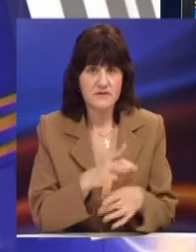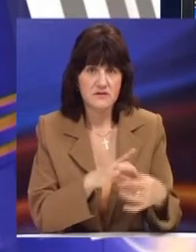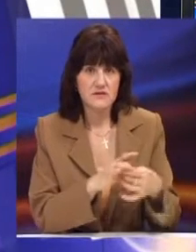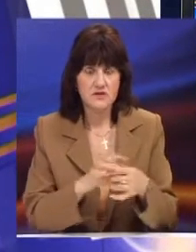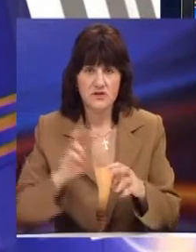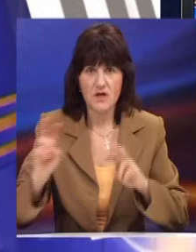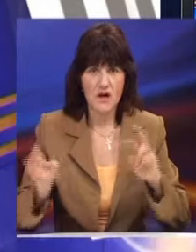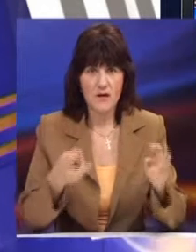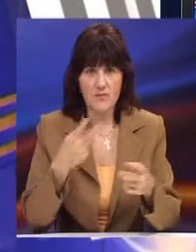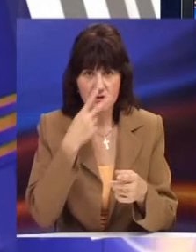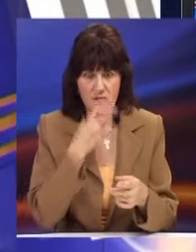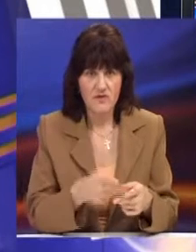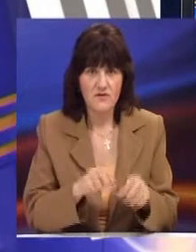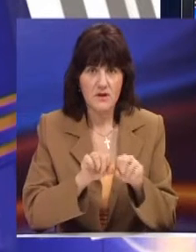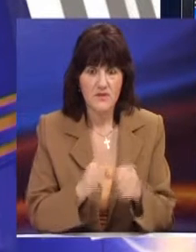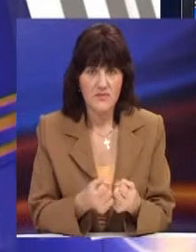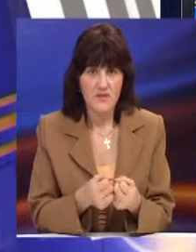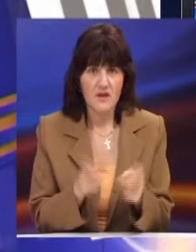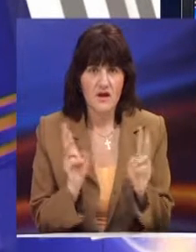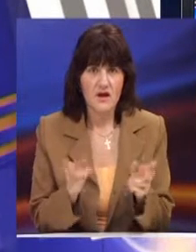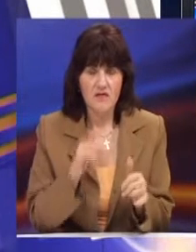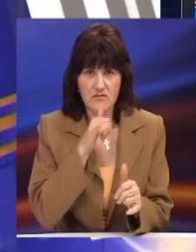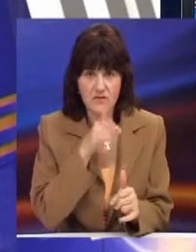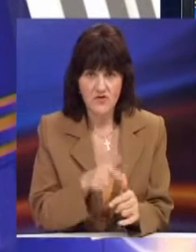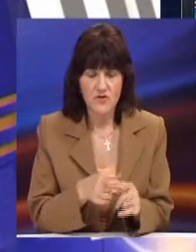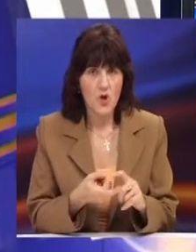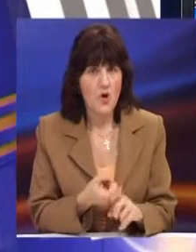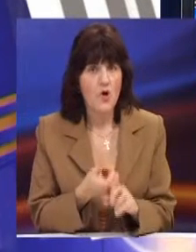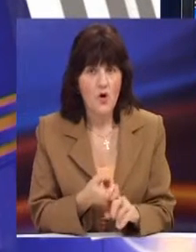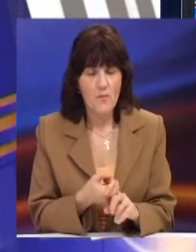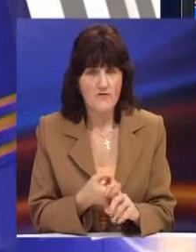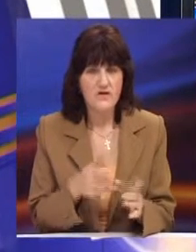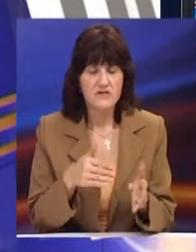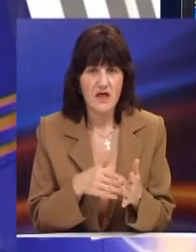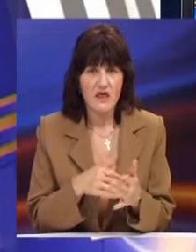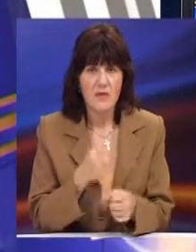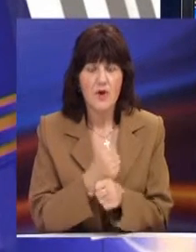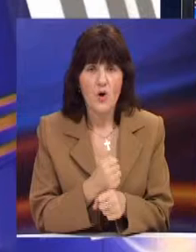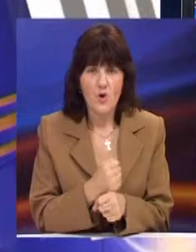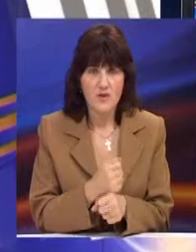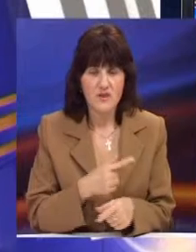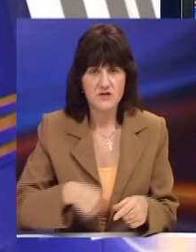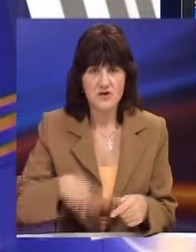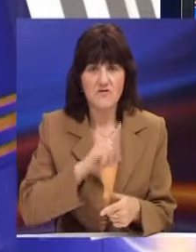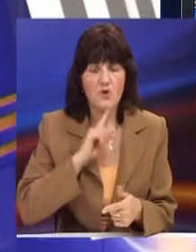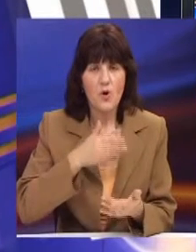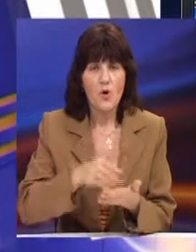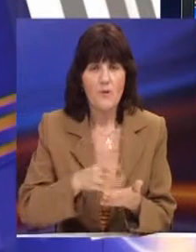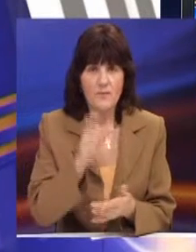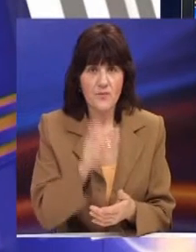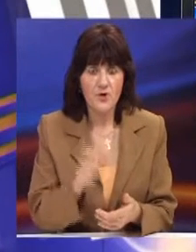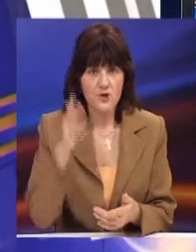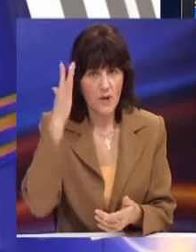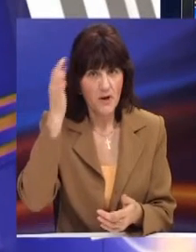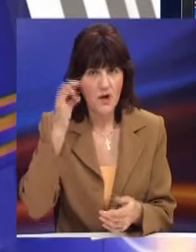preduzeća su često pozivani da otklone posledice zamrzavanja. Obaveza vodovoda je da održava priključak, a obaveza